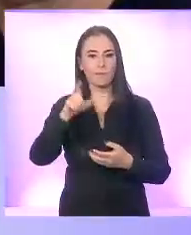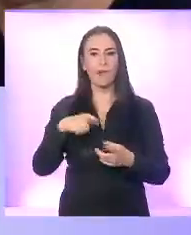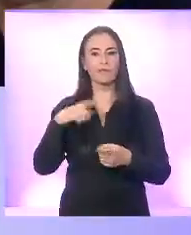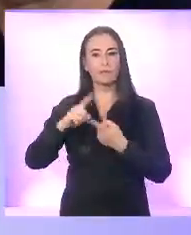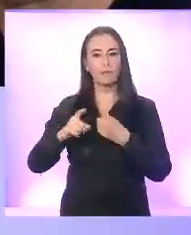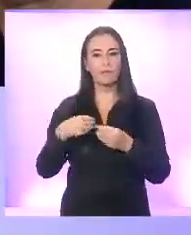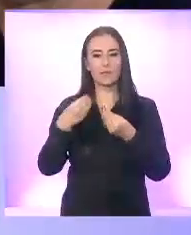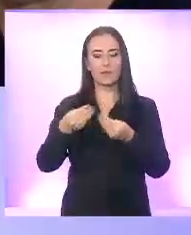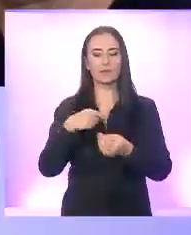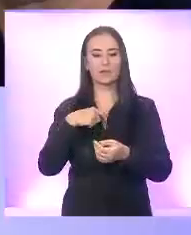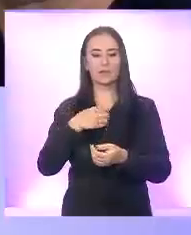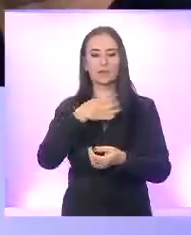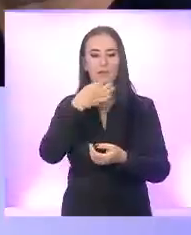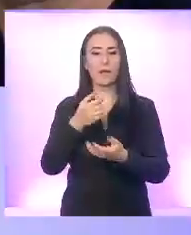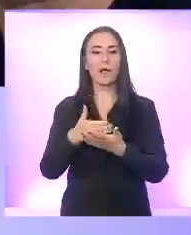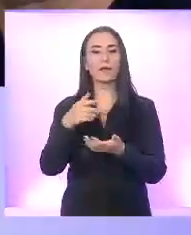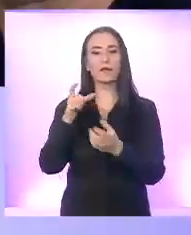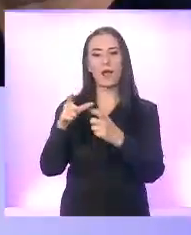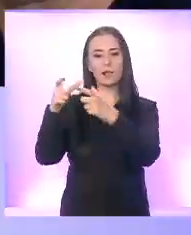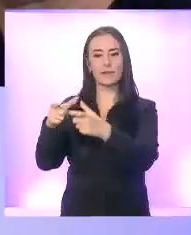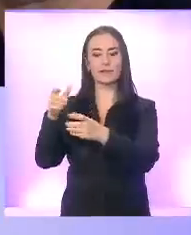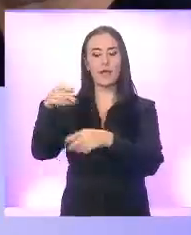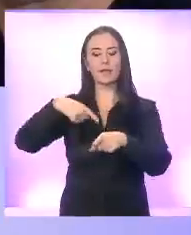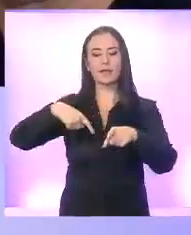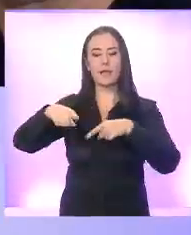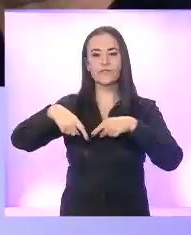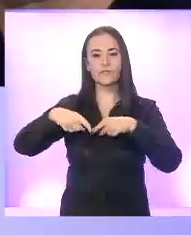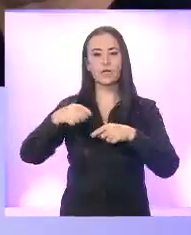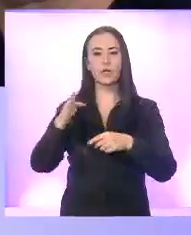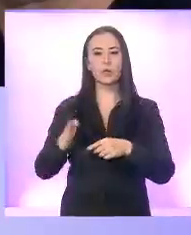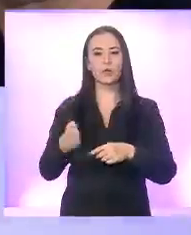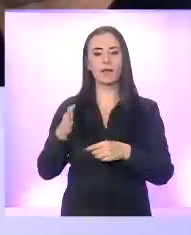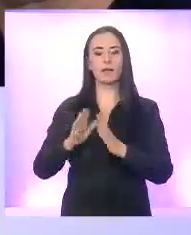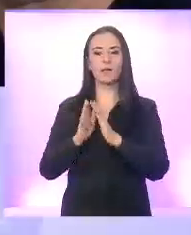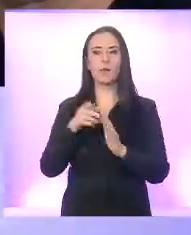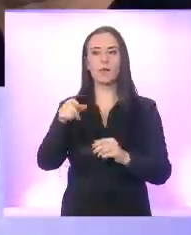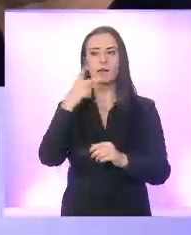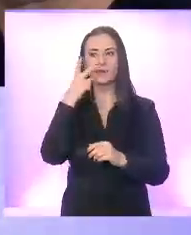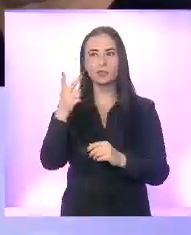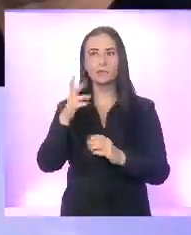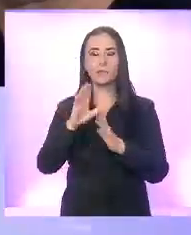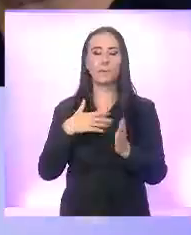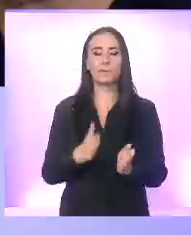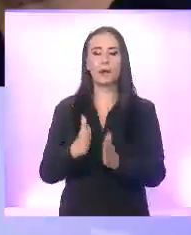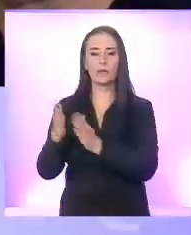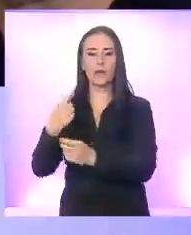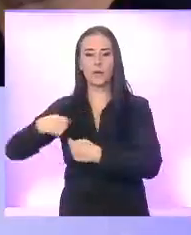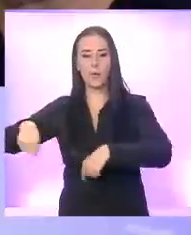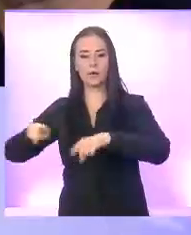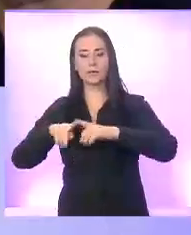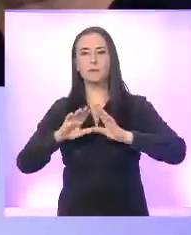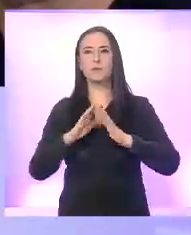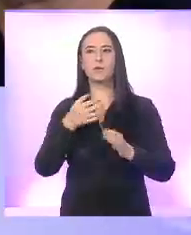adresa transportului rutiere. Cu toții trebuie să ne gândim că acel camion care merge în fața noastră, în fața mașinii noastre